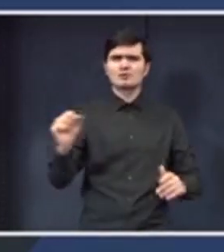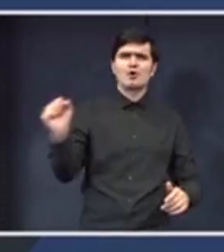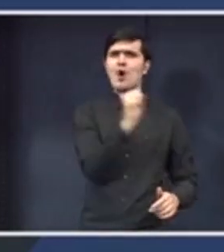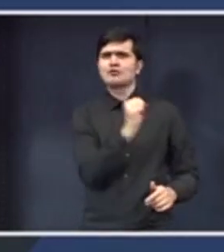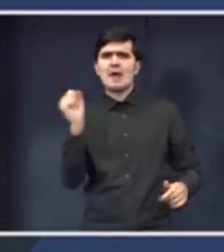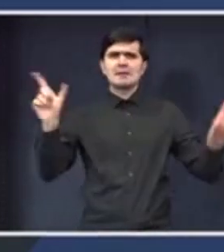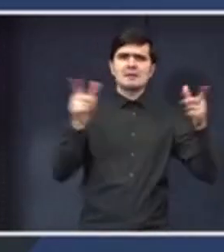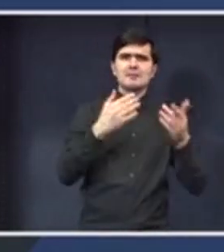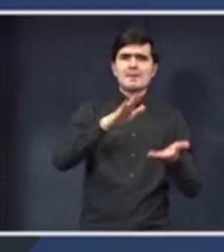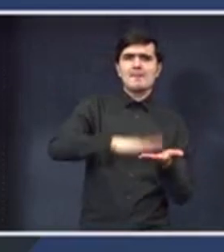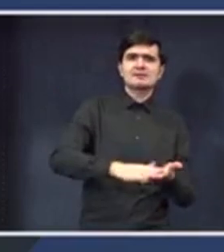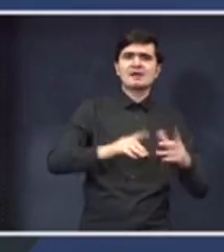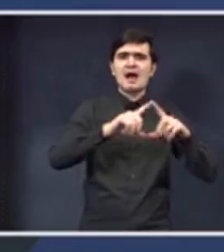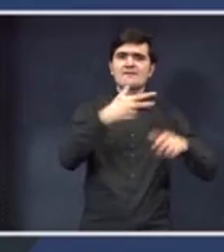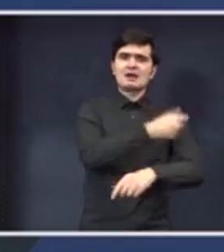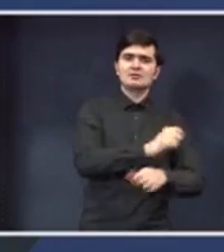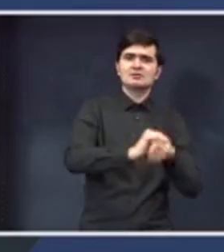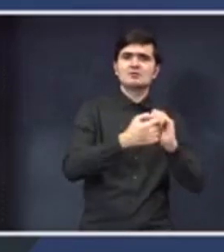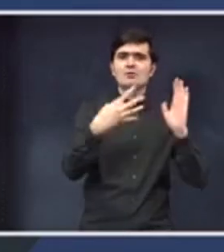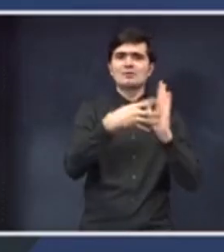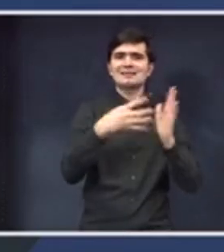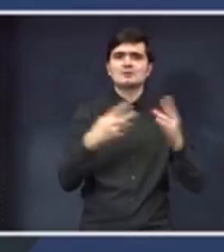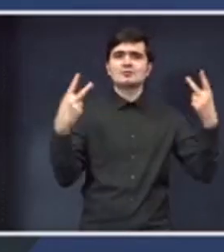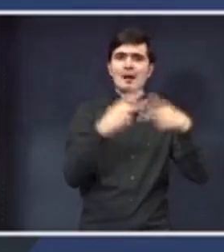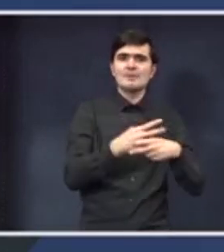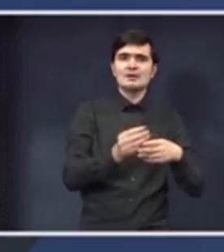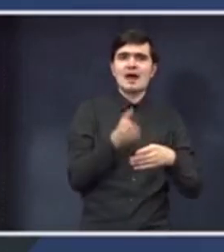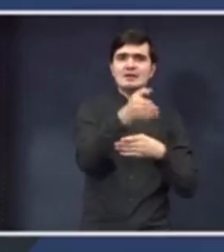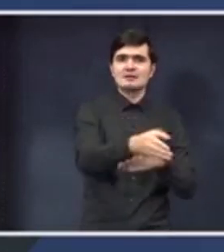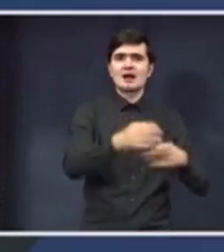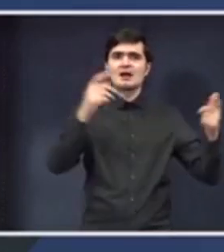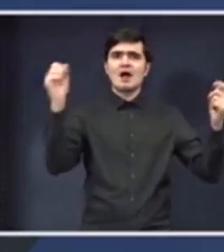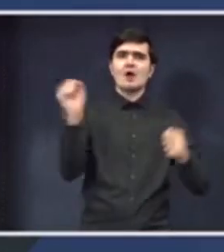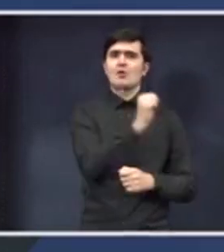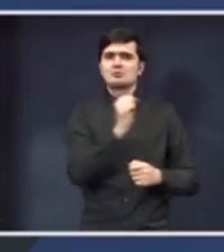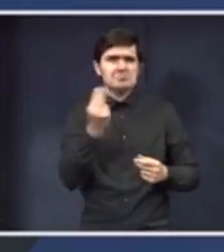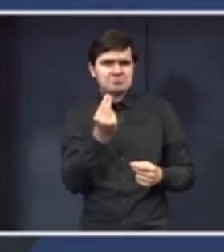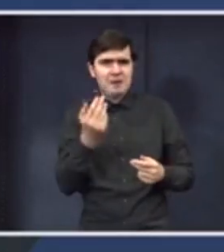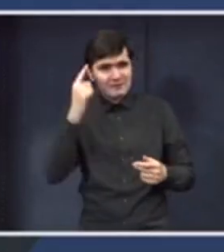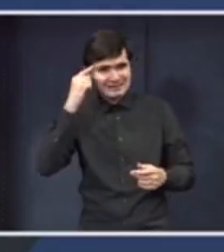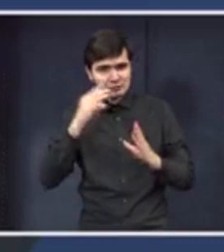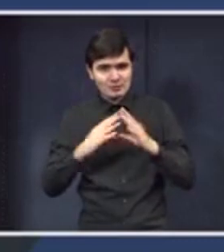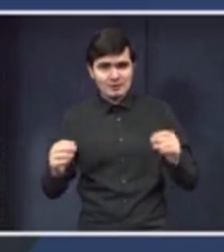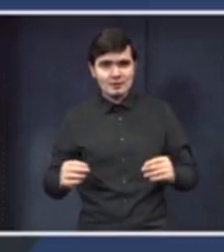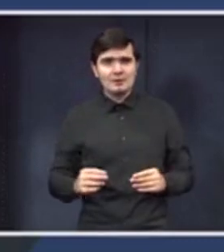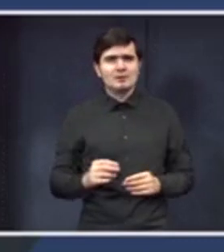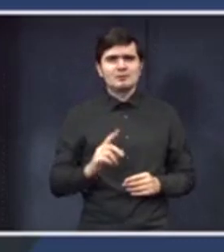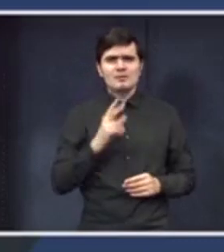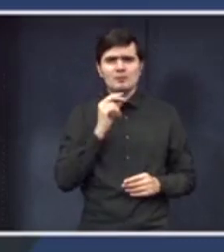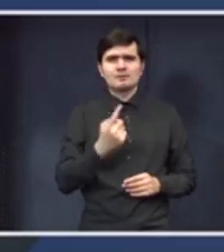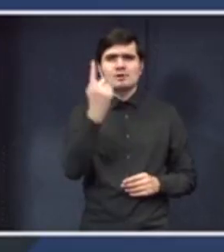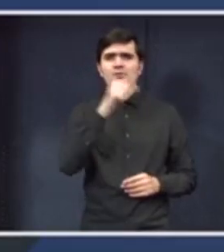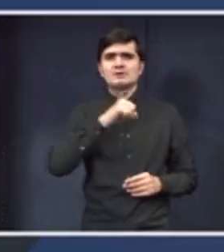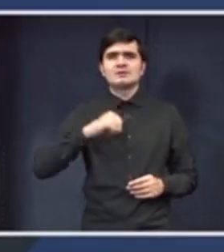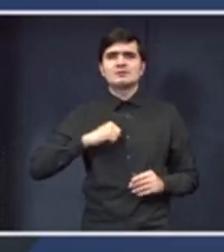certificatului de vaccinare, testelor PCR sau testelor rapide la intrare la aceste evenimente. Da, să vorbiți de un singur program pilot în